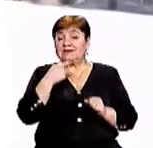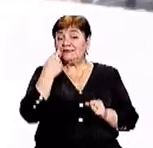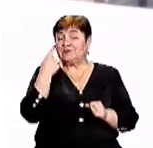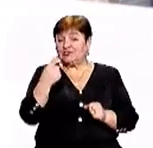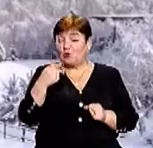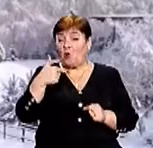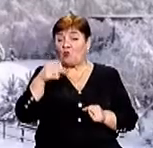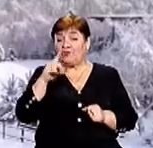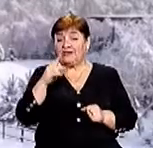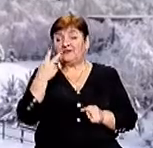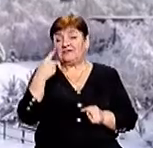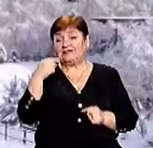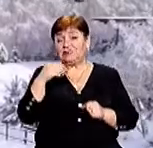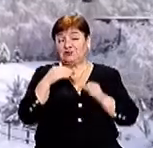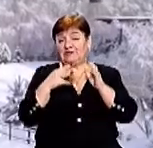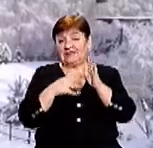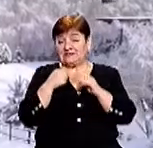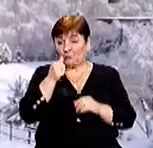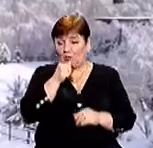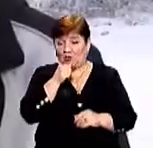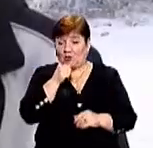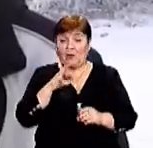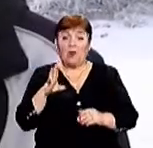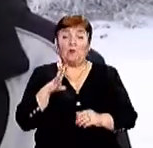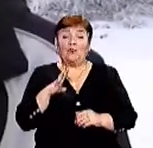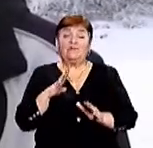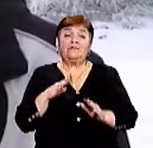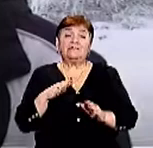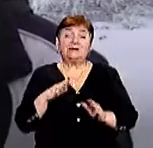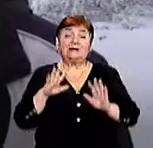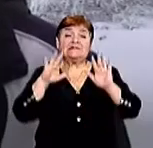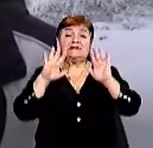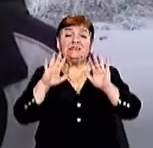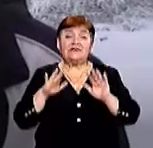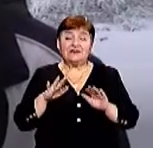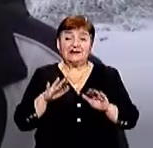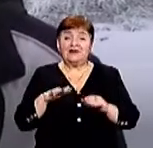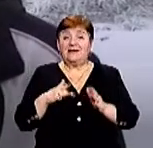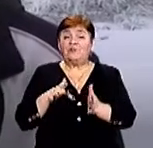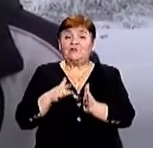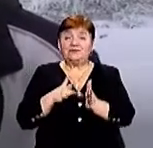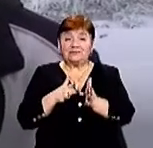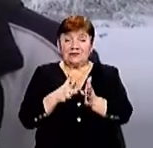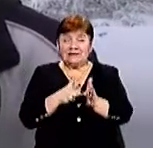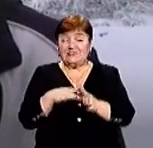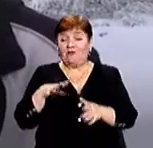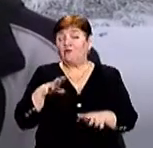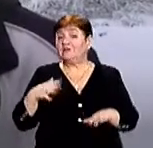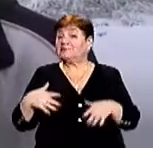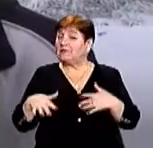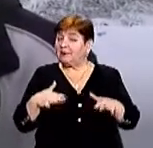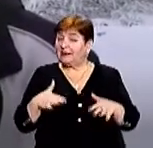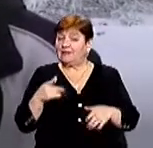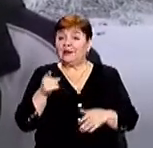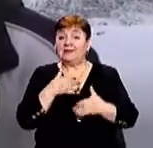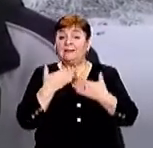грудня 2019 року. Ізначальний наплив був доволі слабкий, тому що... Спочатку потік туристів був доволі слабким, тому що